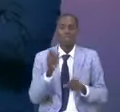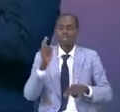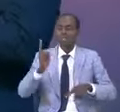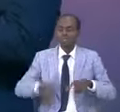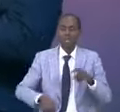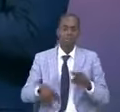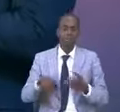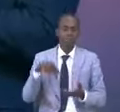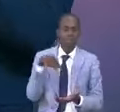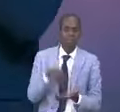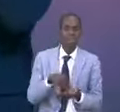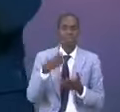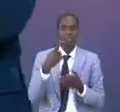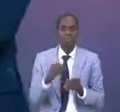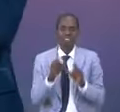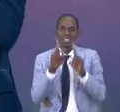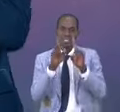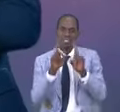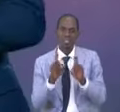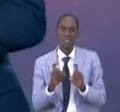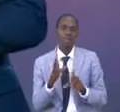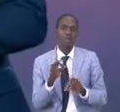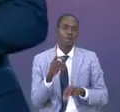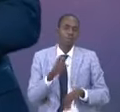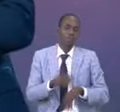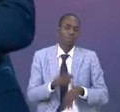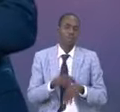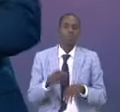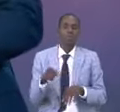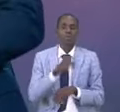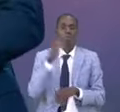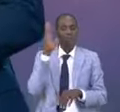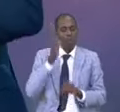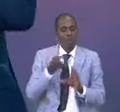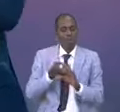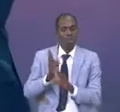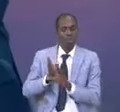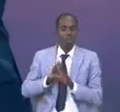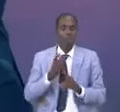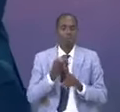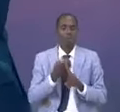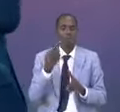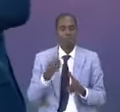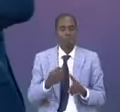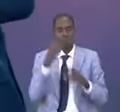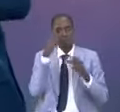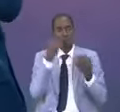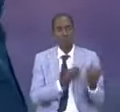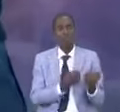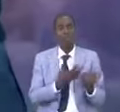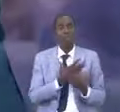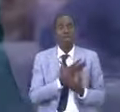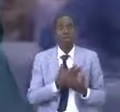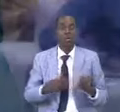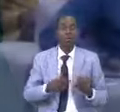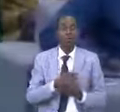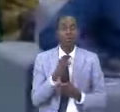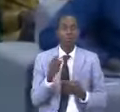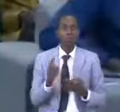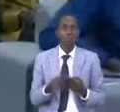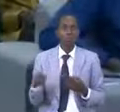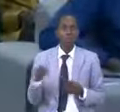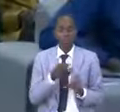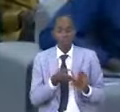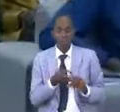du temps ils abandonneront la foi voilà pourquoi aider et quand ils abandonneront pour s'attacher à des